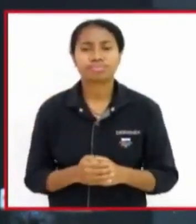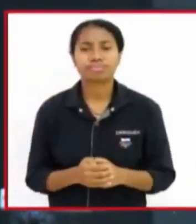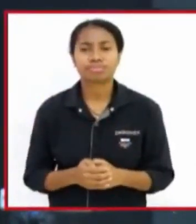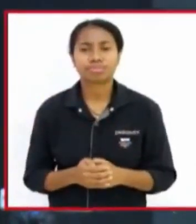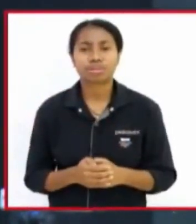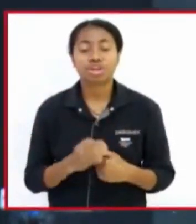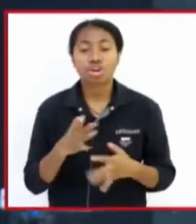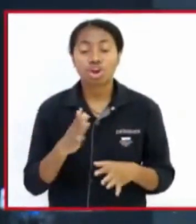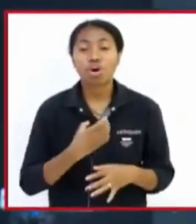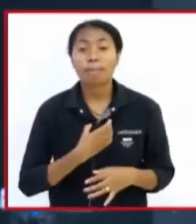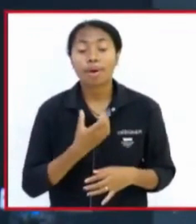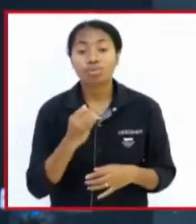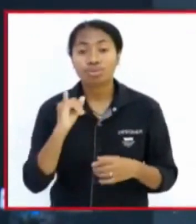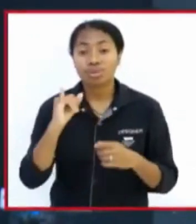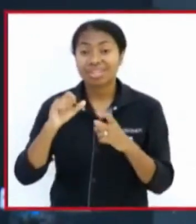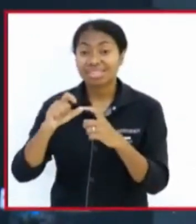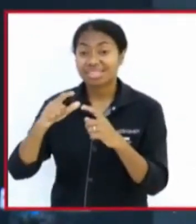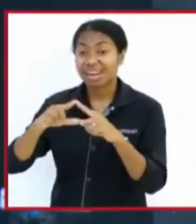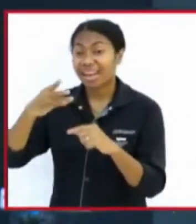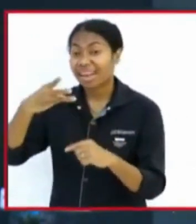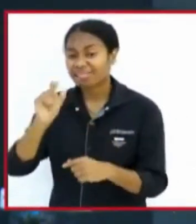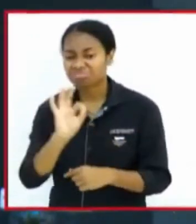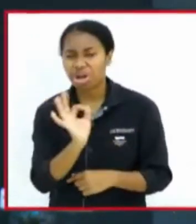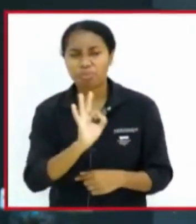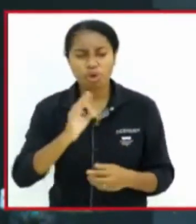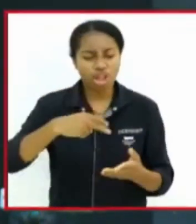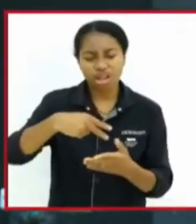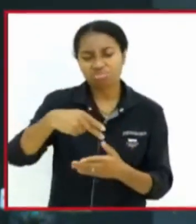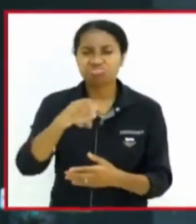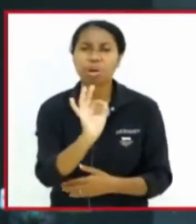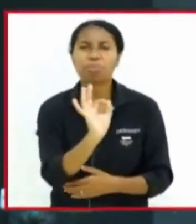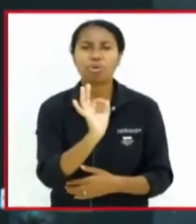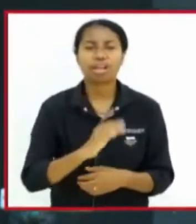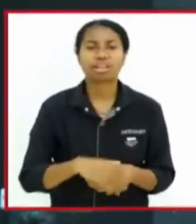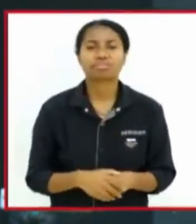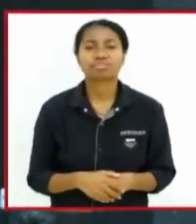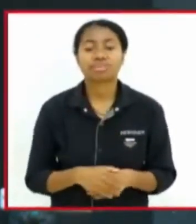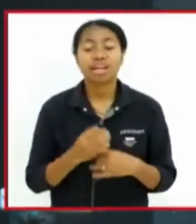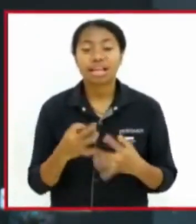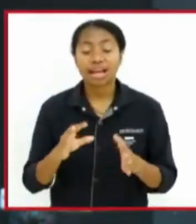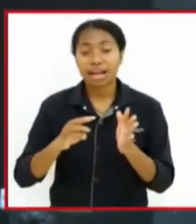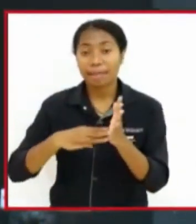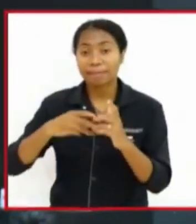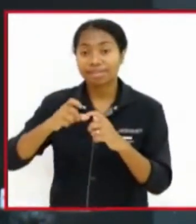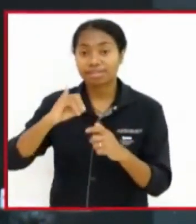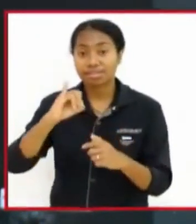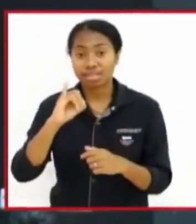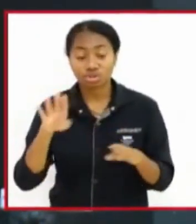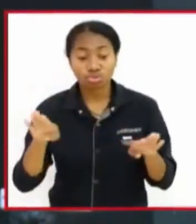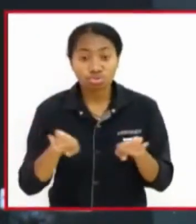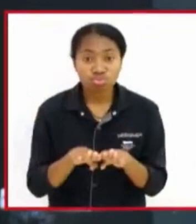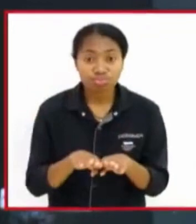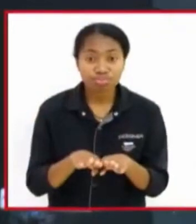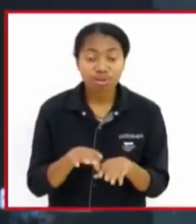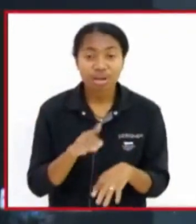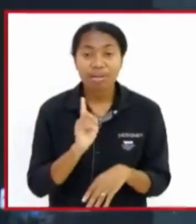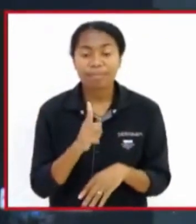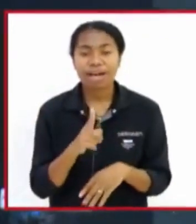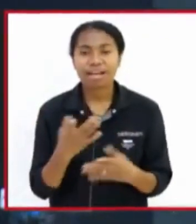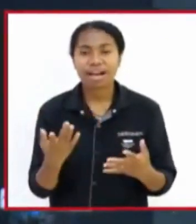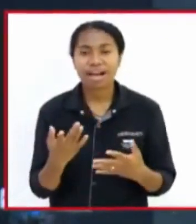Hai kalau mau ke Israel Hai Nah karena meski YouTube inilah maka